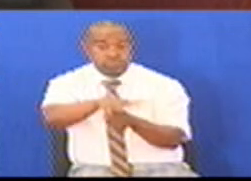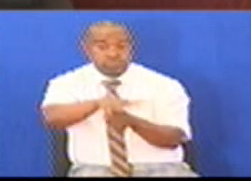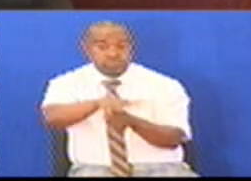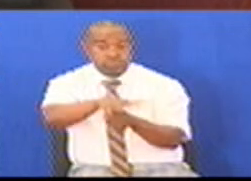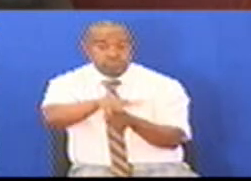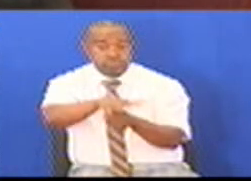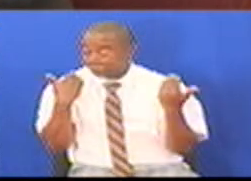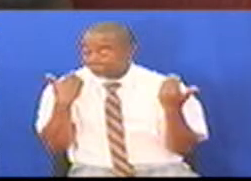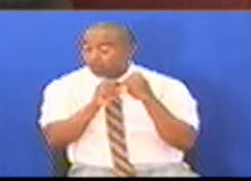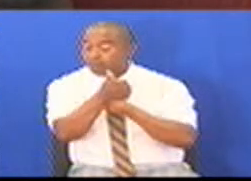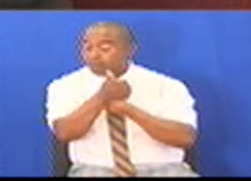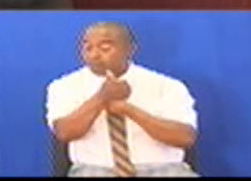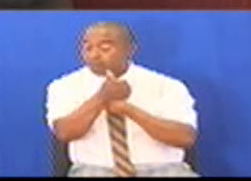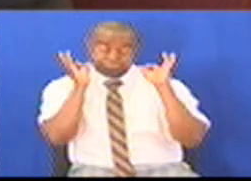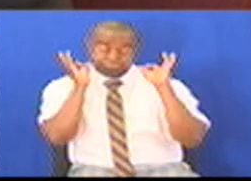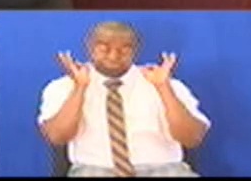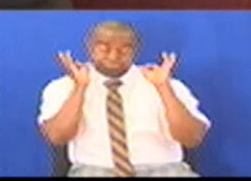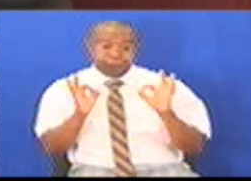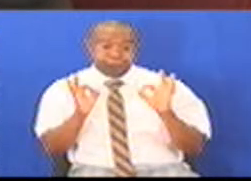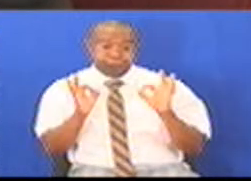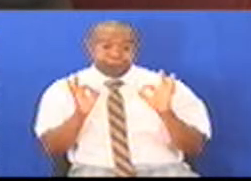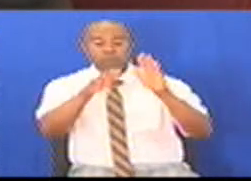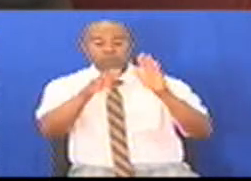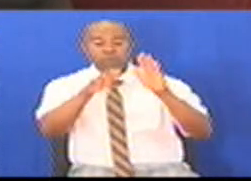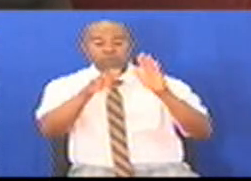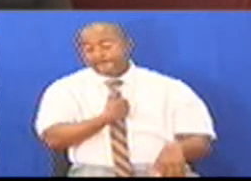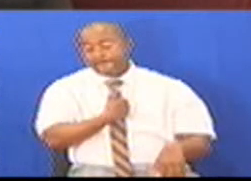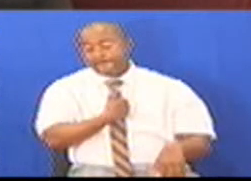mmetuwakilisha vema kama bunge.